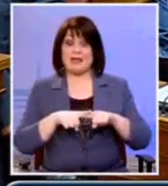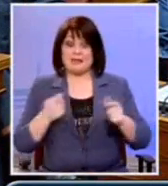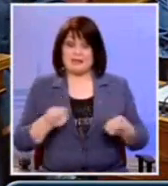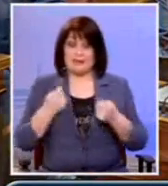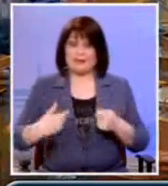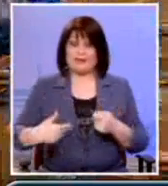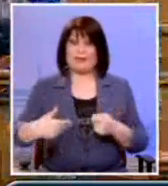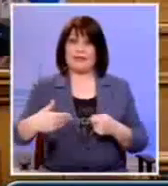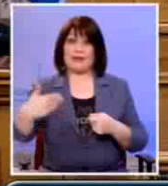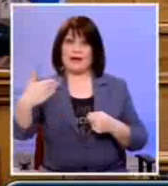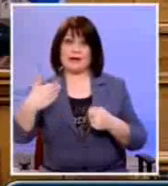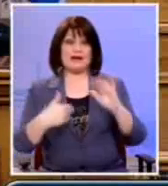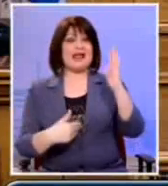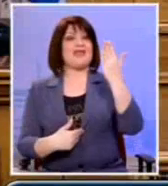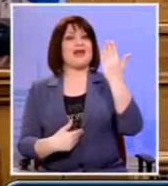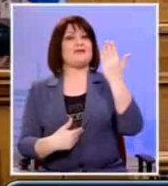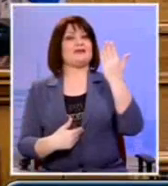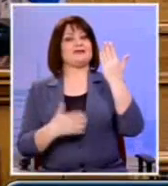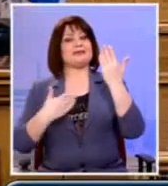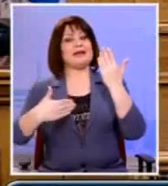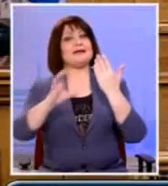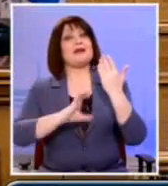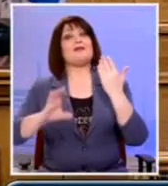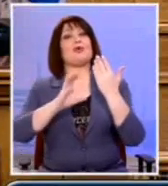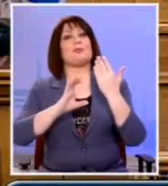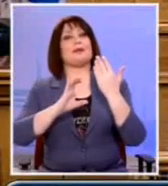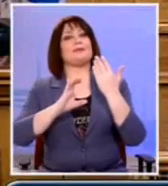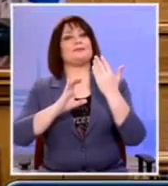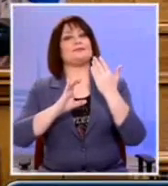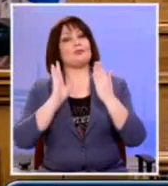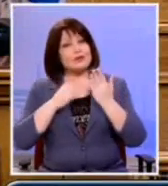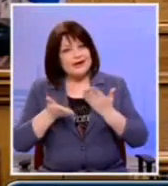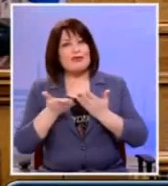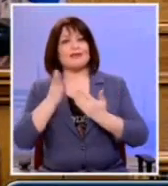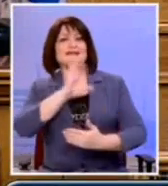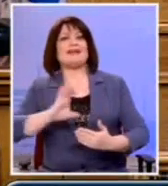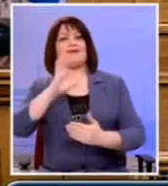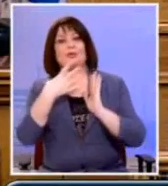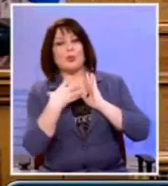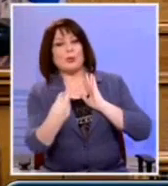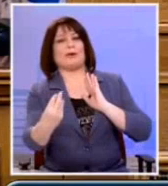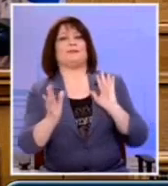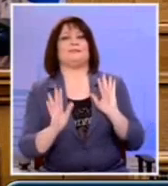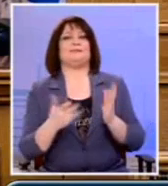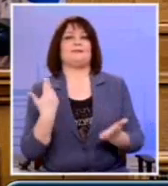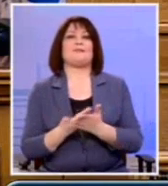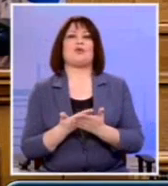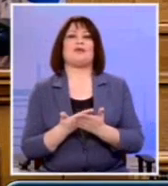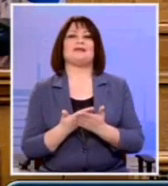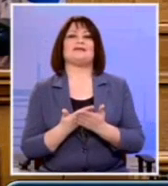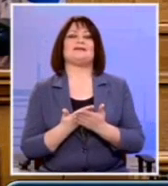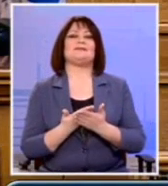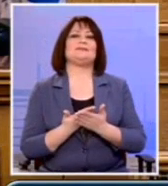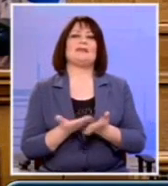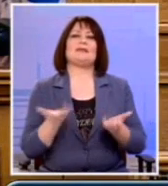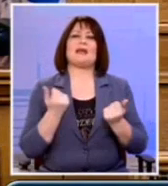ο καθρέφτης του μέλλοντος της Ευρώπης. Η Ελλάδα μπορεί να αποτελέσει την απόδειξη ότι δεν υπάρχει